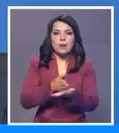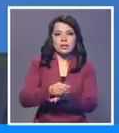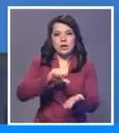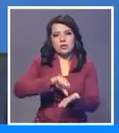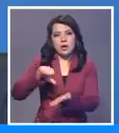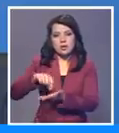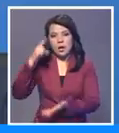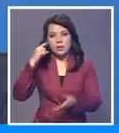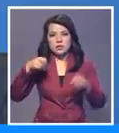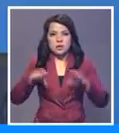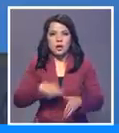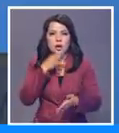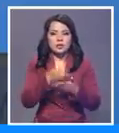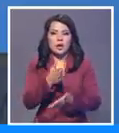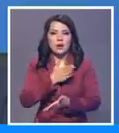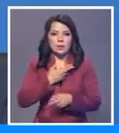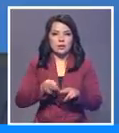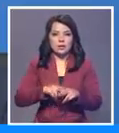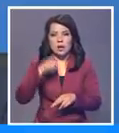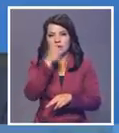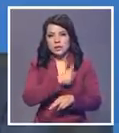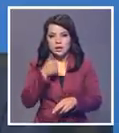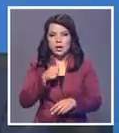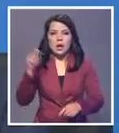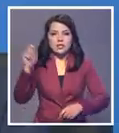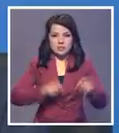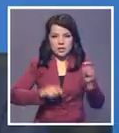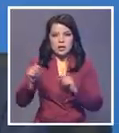сондай оймен осы биыл съездің форматы кеңейтілген болды.